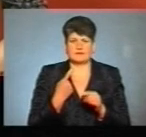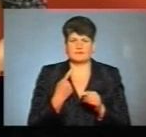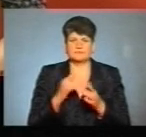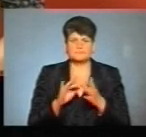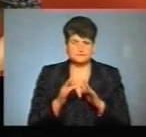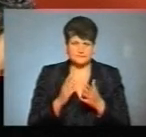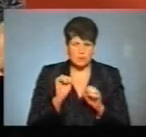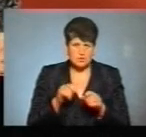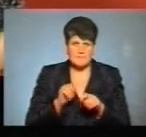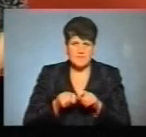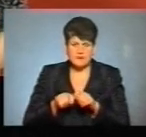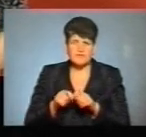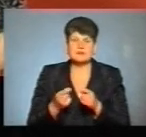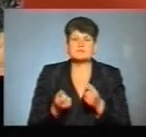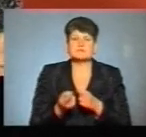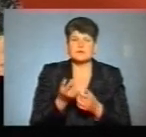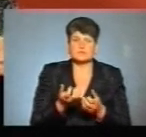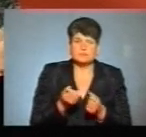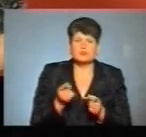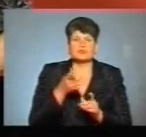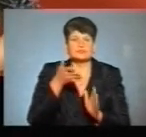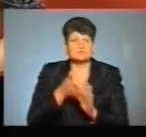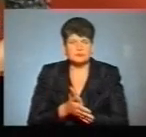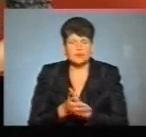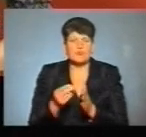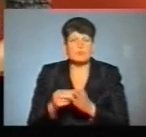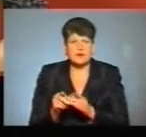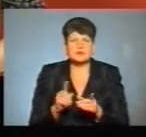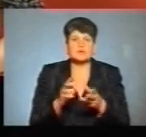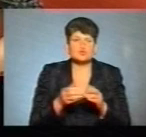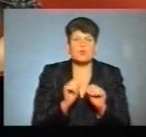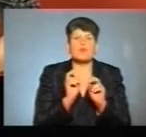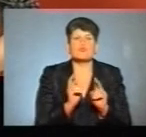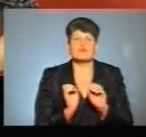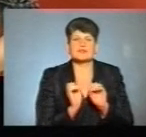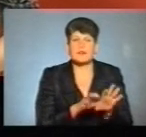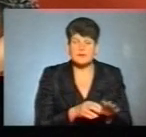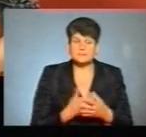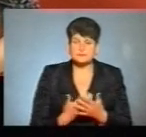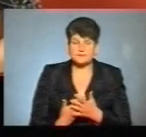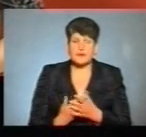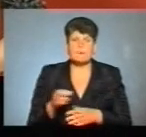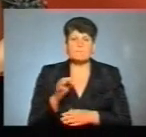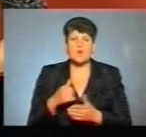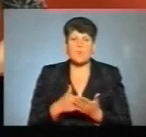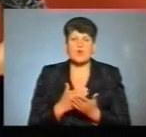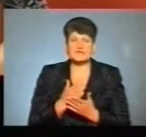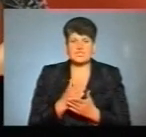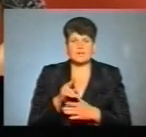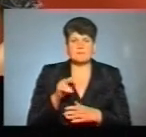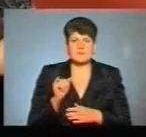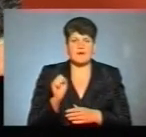може перевірити рух надходження, що закупили, за яку суму і кому передали. Власне, про політичний